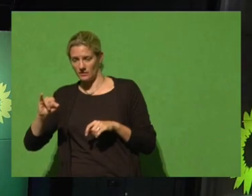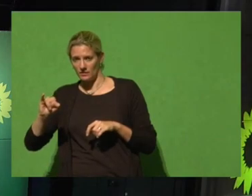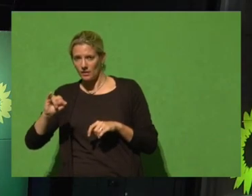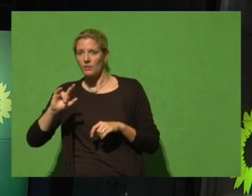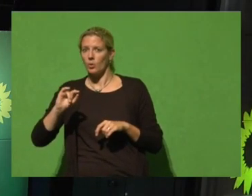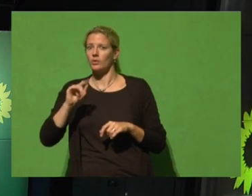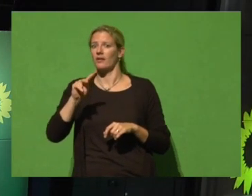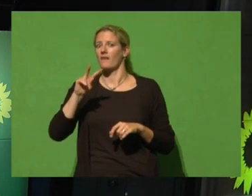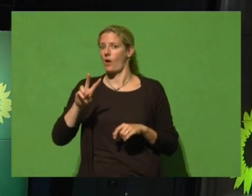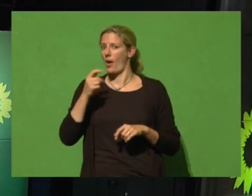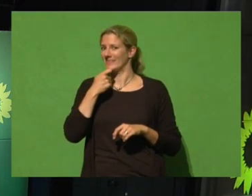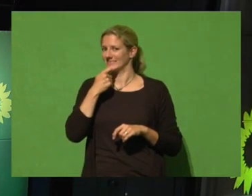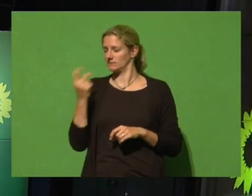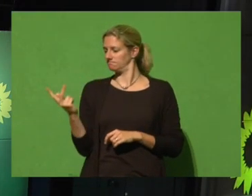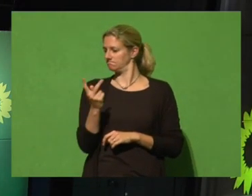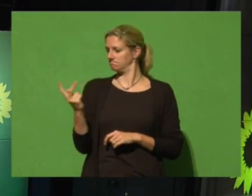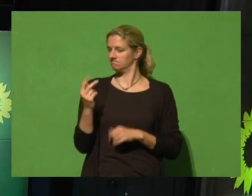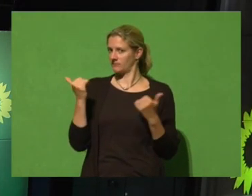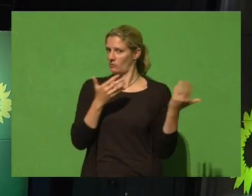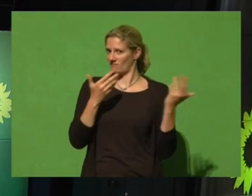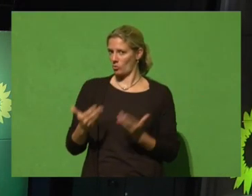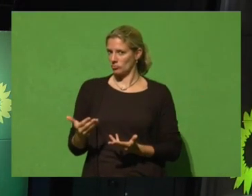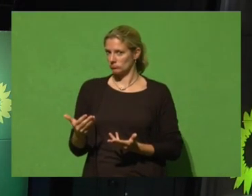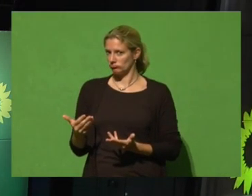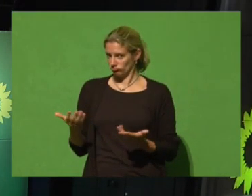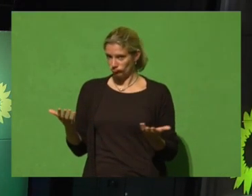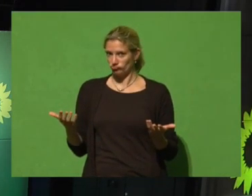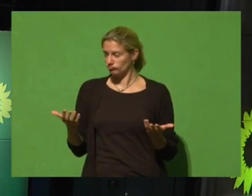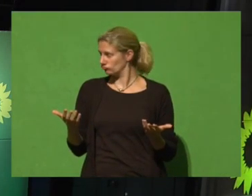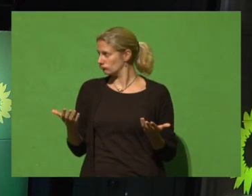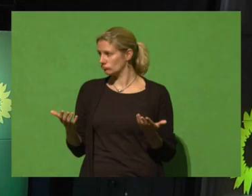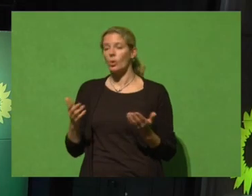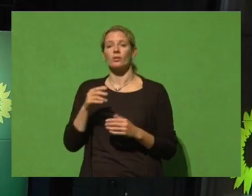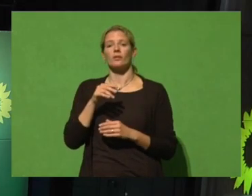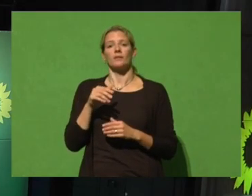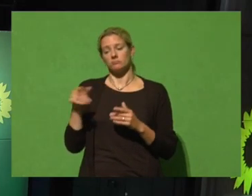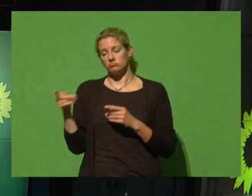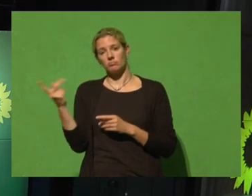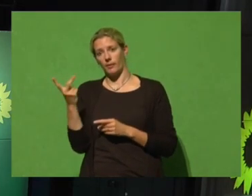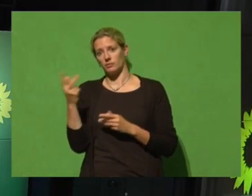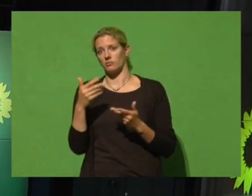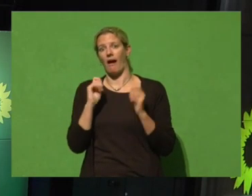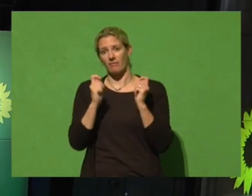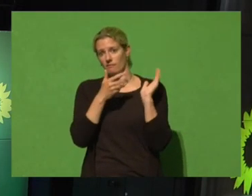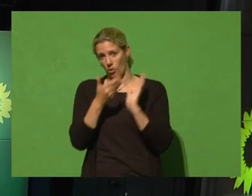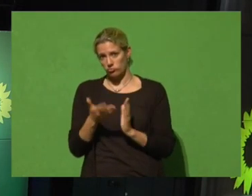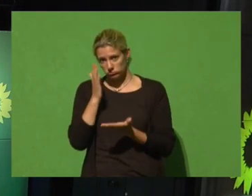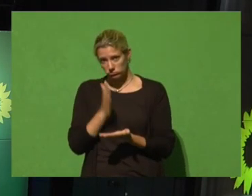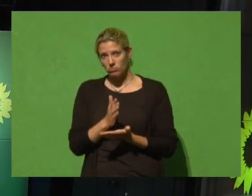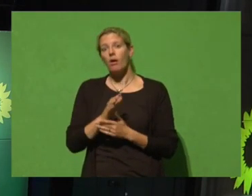Essen und dann können wir wahrscheinlich direkt nach dieser Vorstellung und Abstimmung auch in die